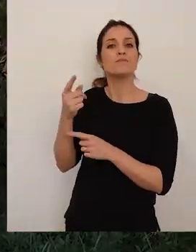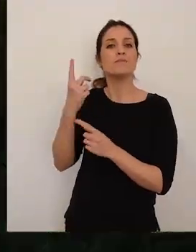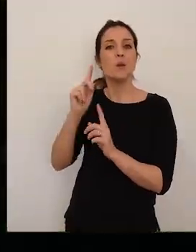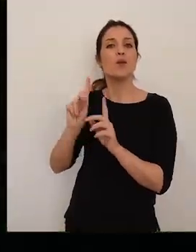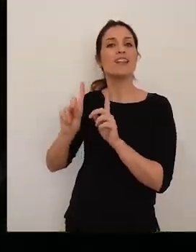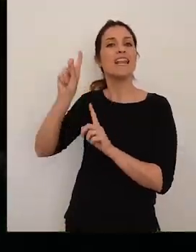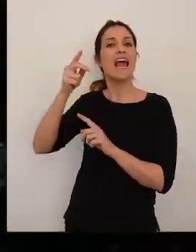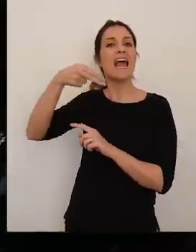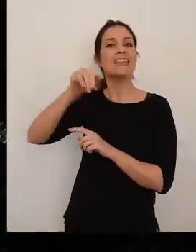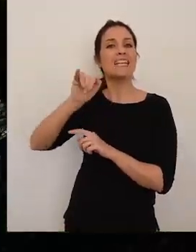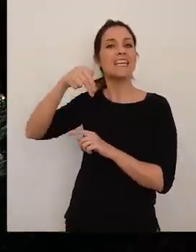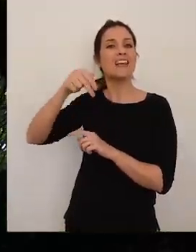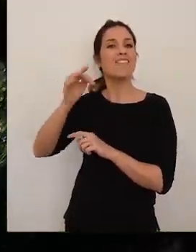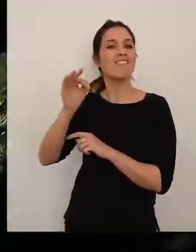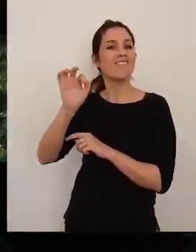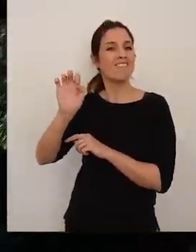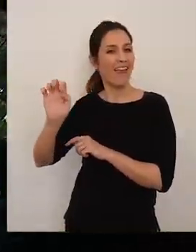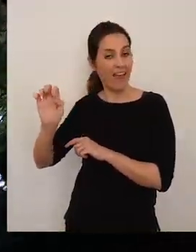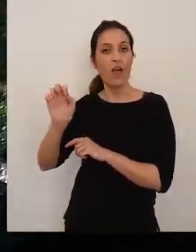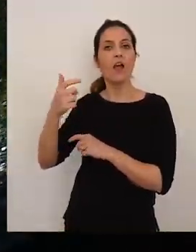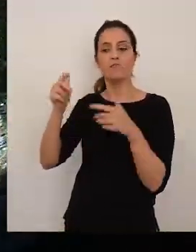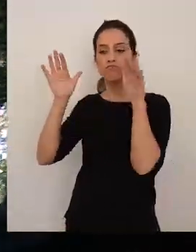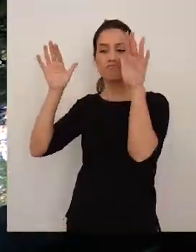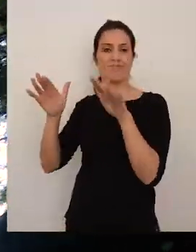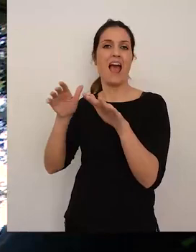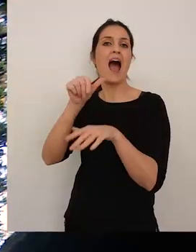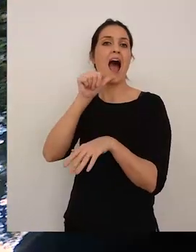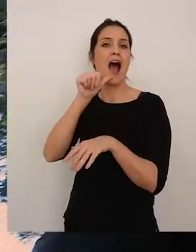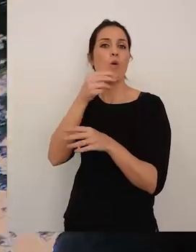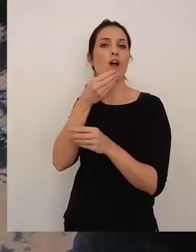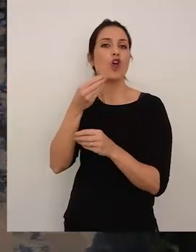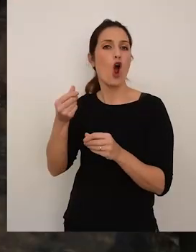alla protezione di tutte le acque dolci della terra.